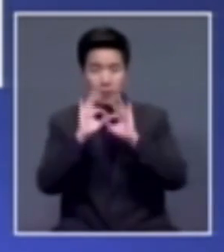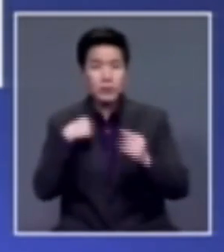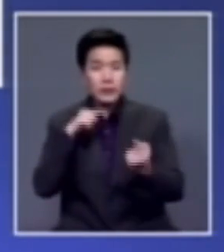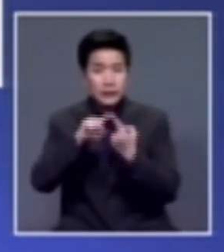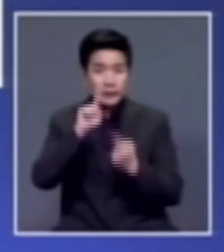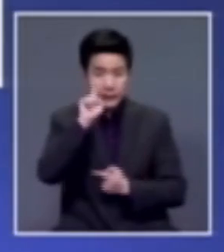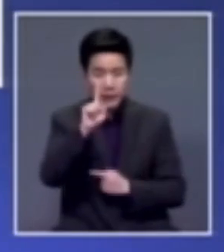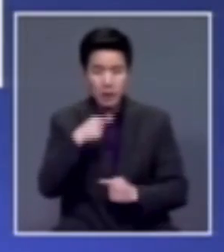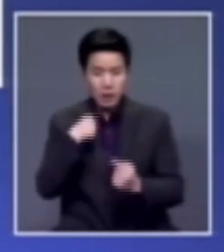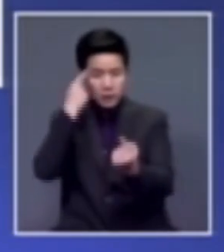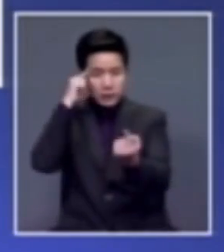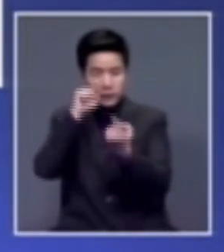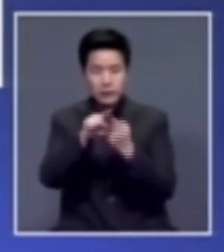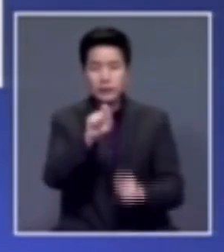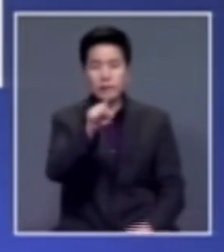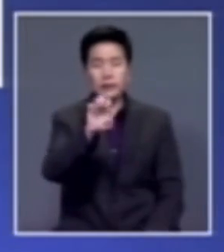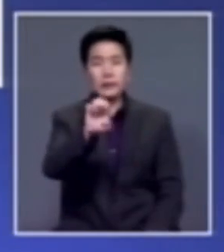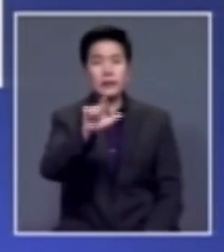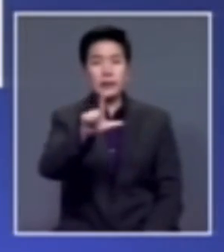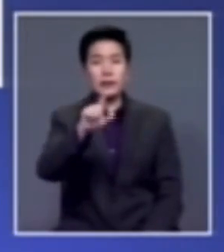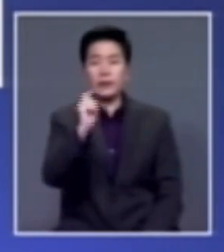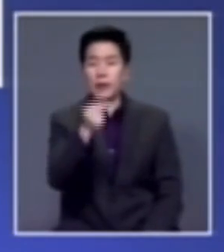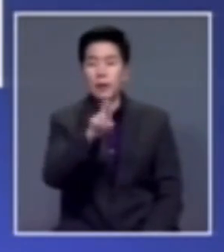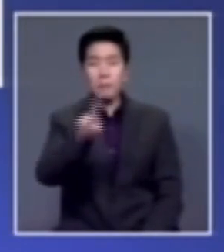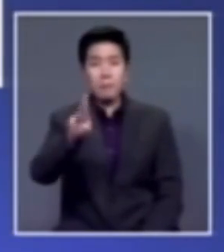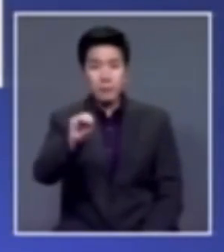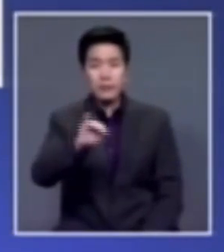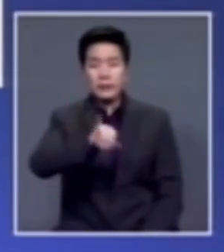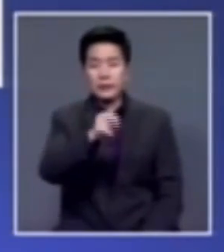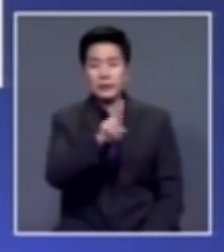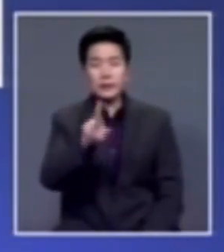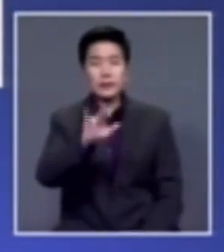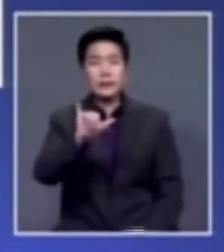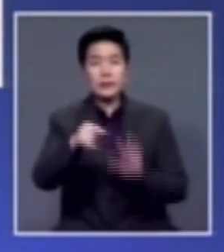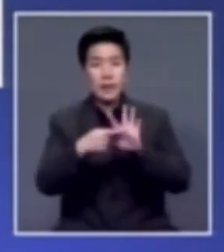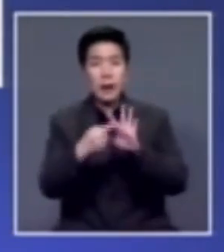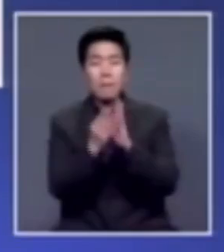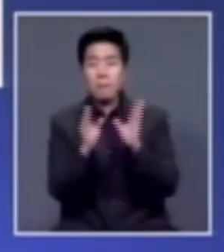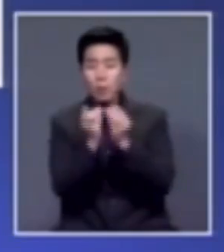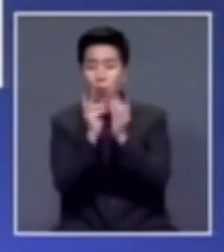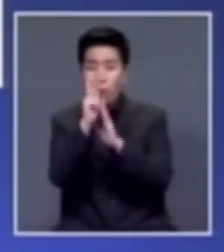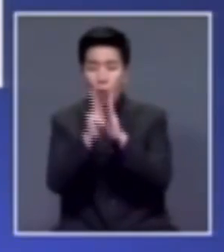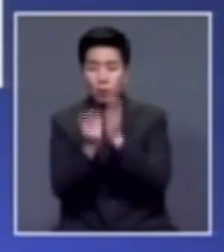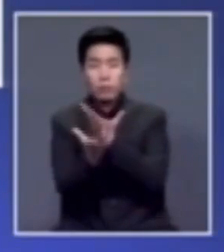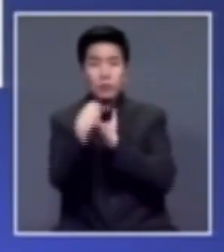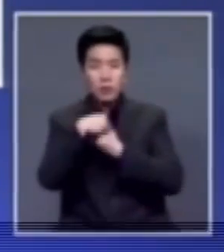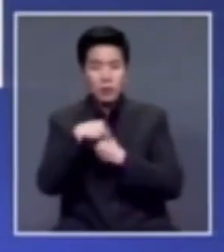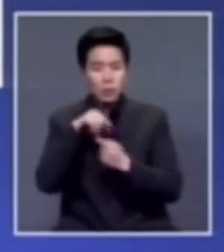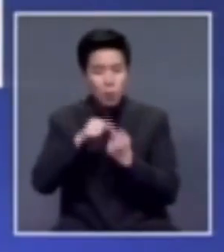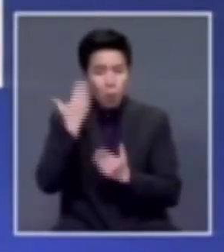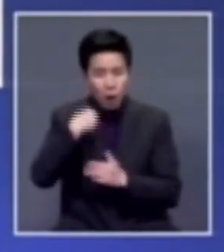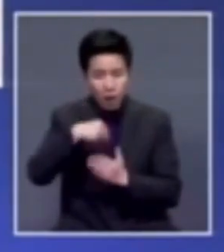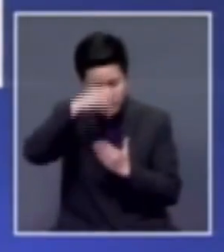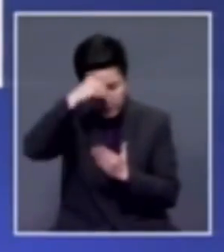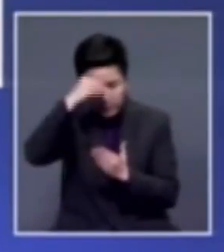1ให้ยึดมั่นในศีลธรรมจรรยาบรรณของผู้พิพากษาไม่ออกนอกกรอบที่ผิดจากสิ่งที่ได้เรียนรู้และศึกษามาว่าอะ